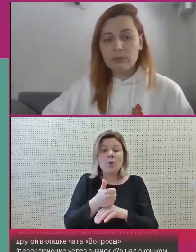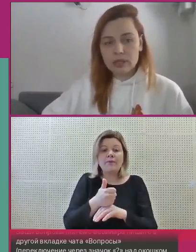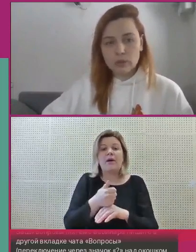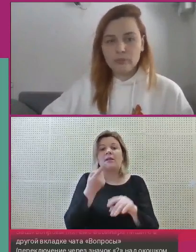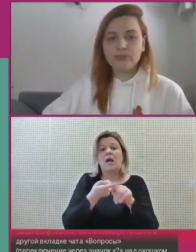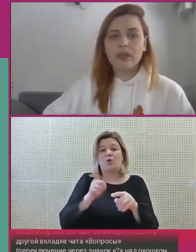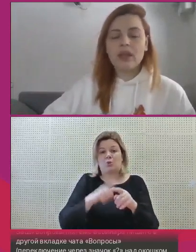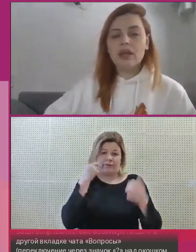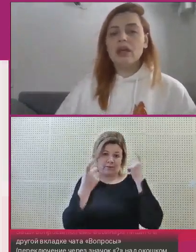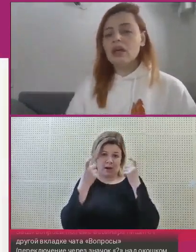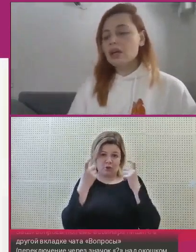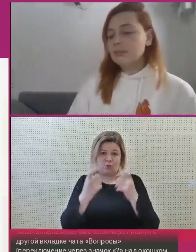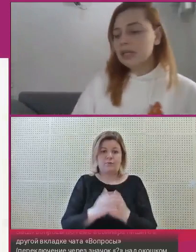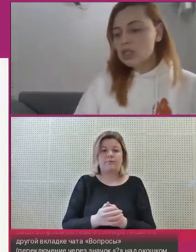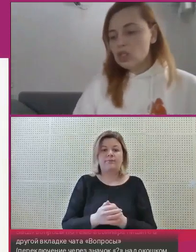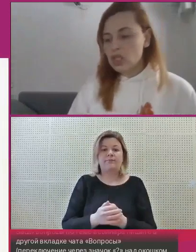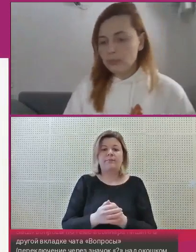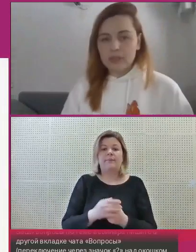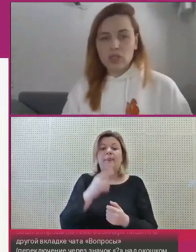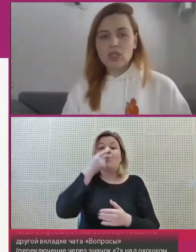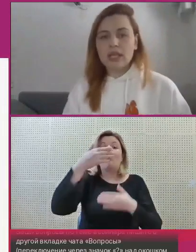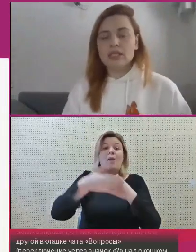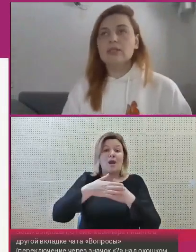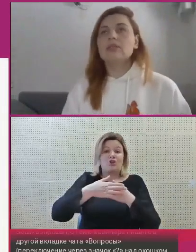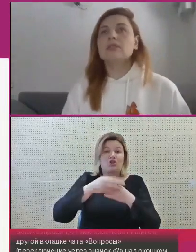эту информацию. Прежде чем